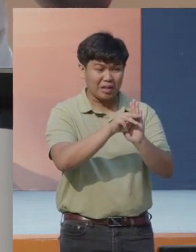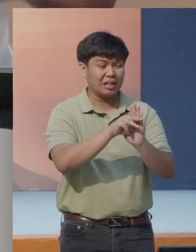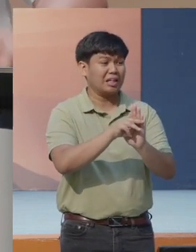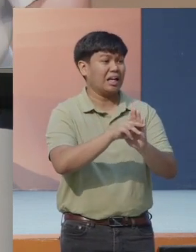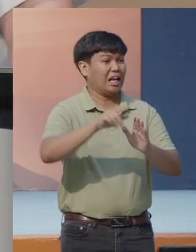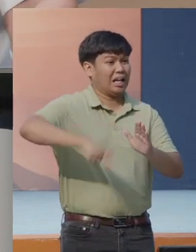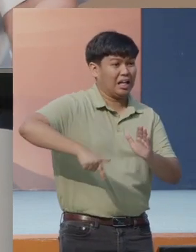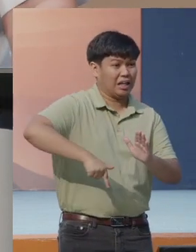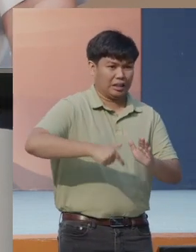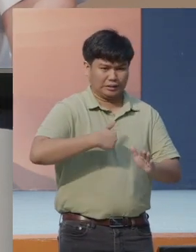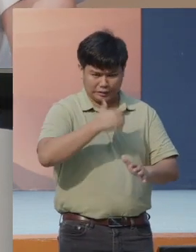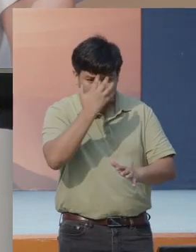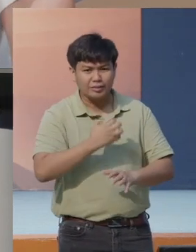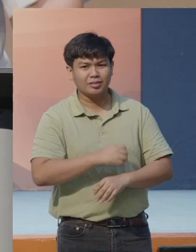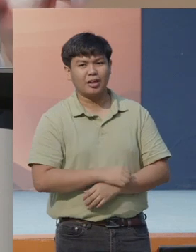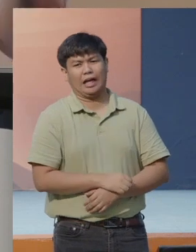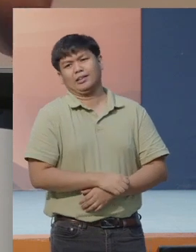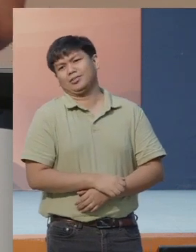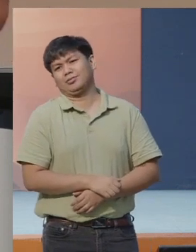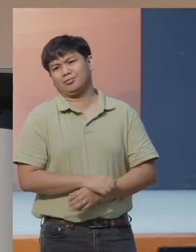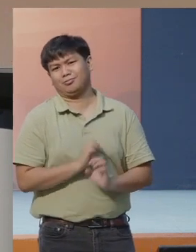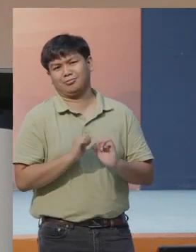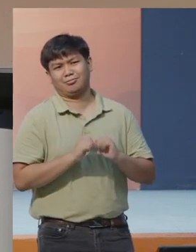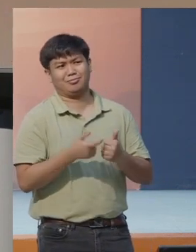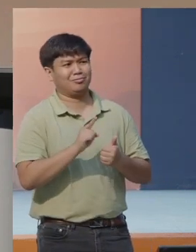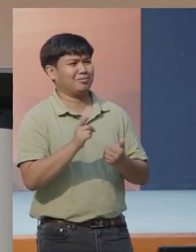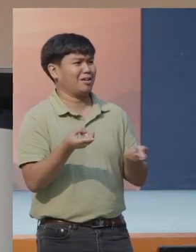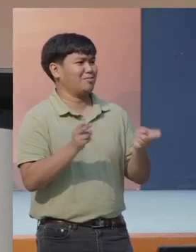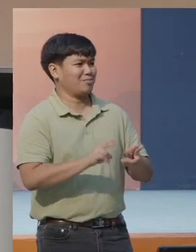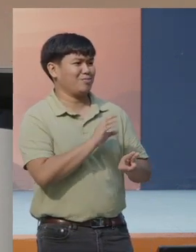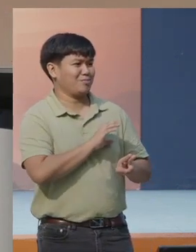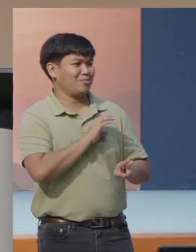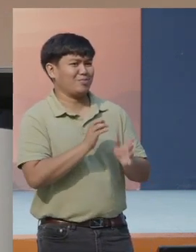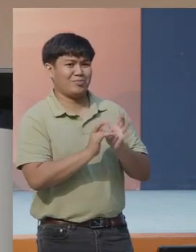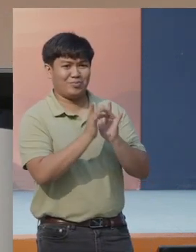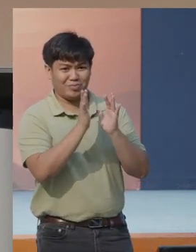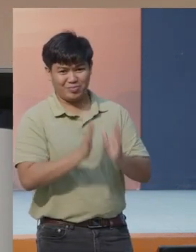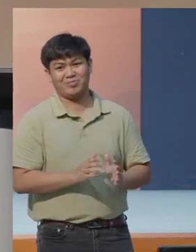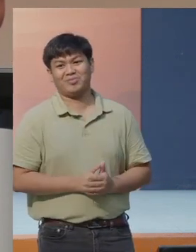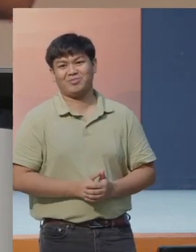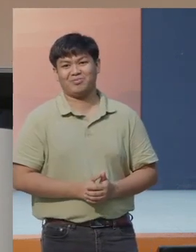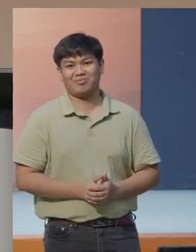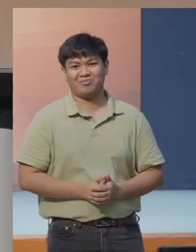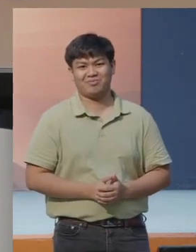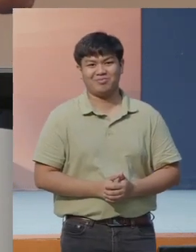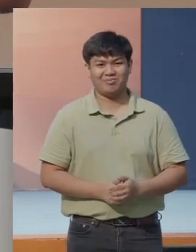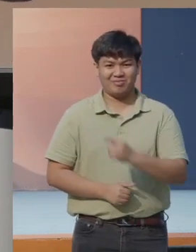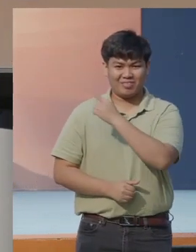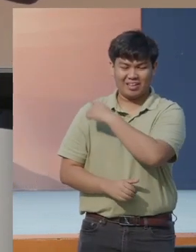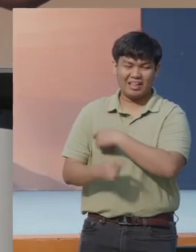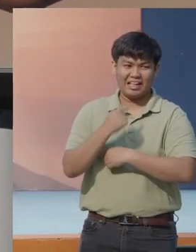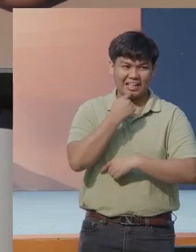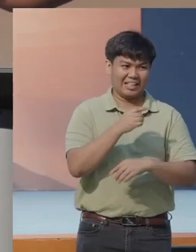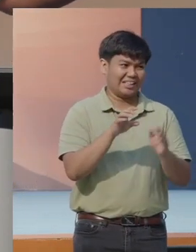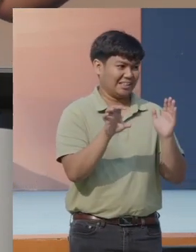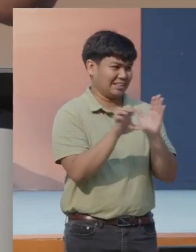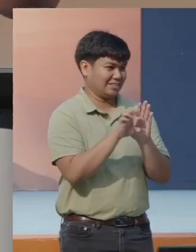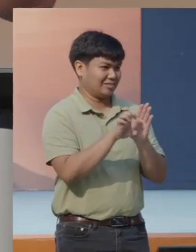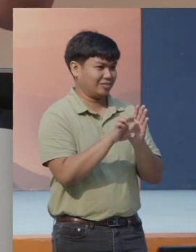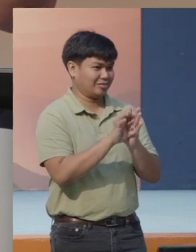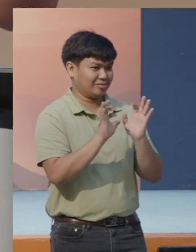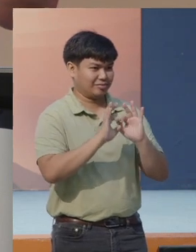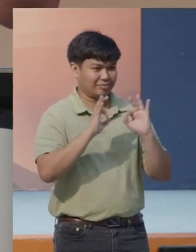Sira na ang buong araw. For a more personal note, no? Kahit sa pamilya ko, nangyayari to sa amin,